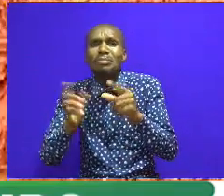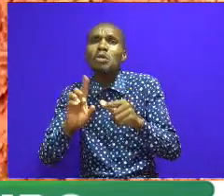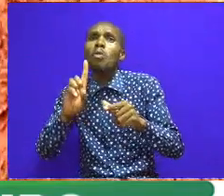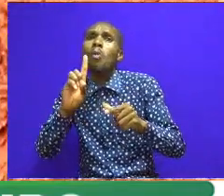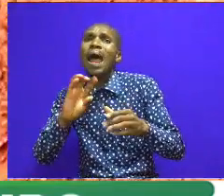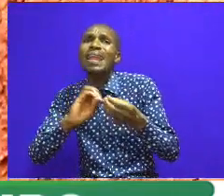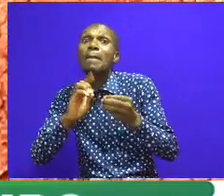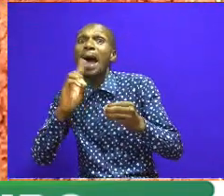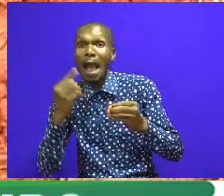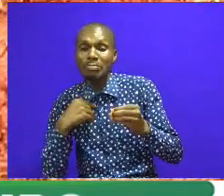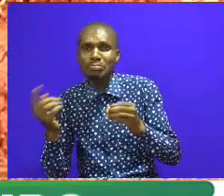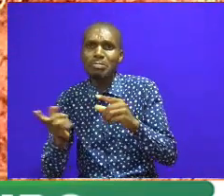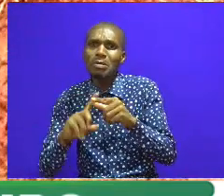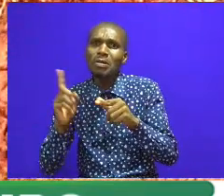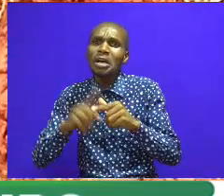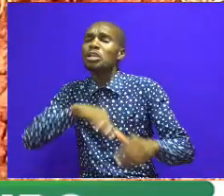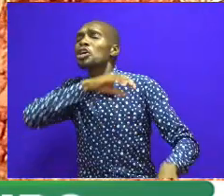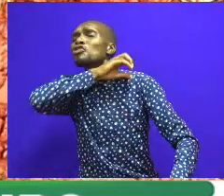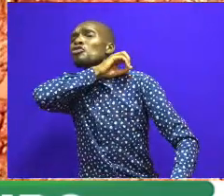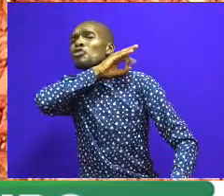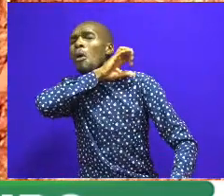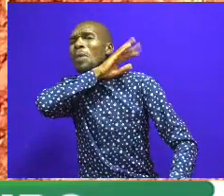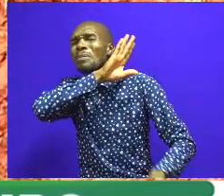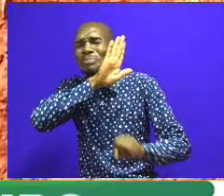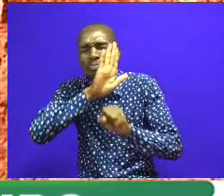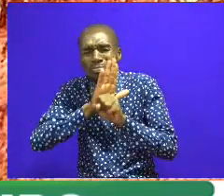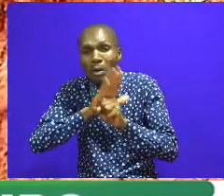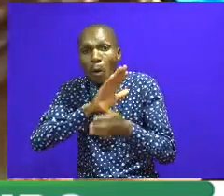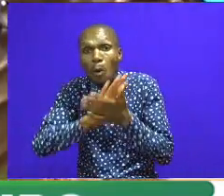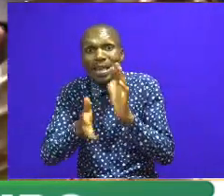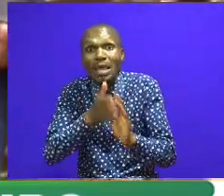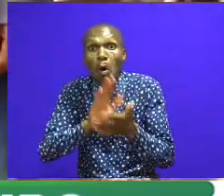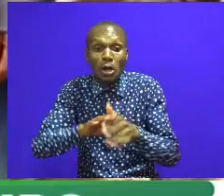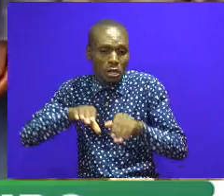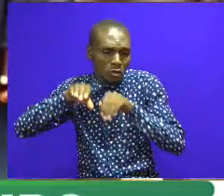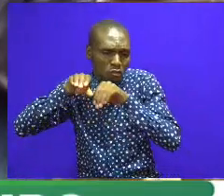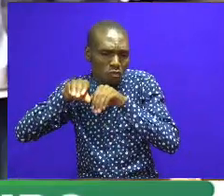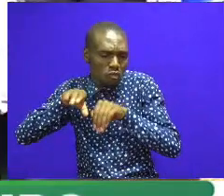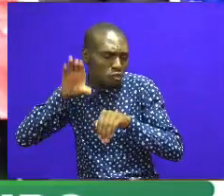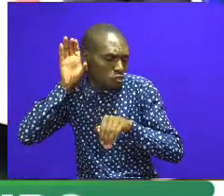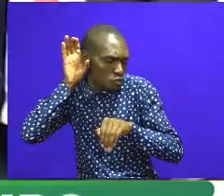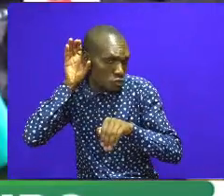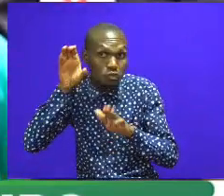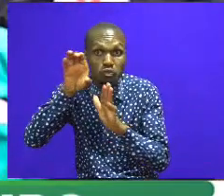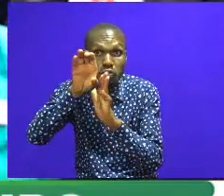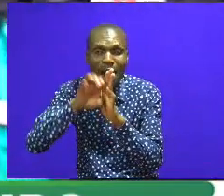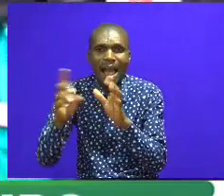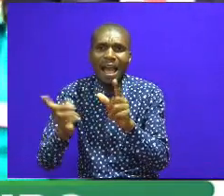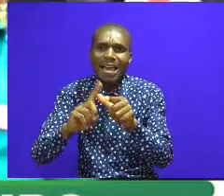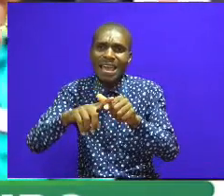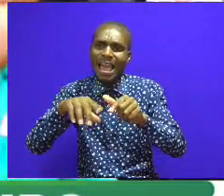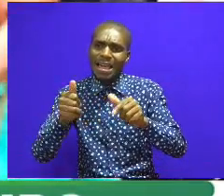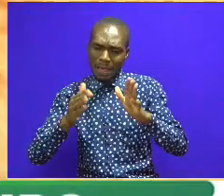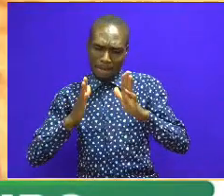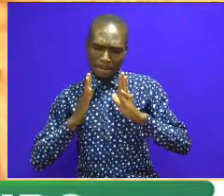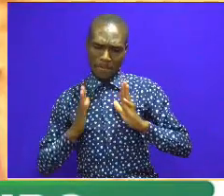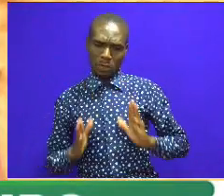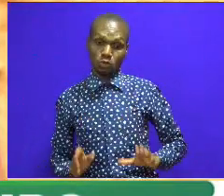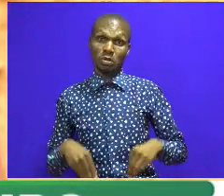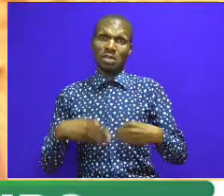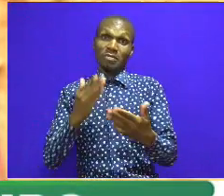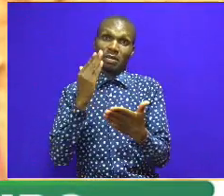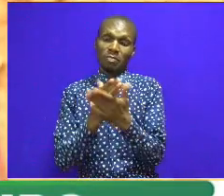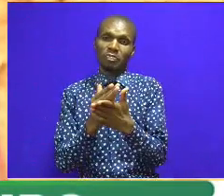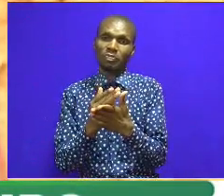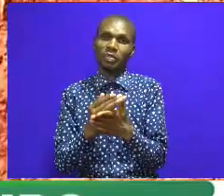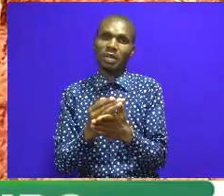tata. Boigoni gawe murunga nilia ogotabu watu wakweli chiko, ilio abantu bande konyora obo enebu abo. Siarite yo